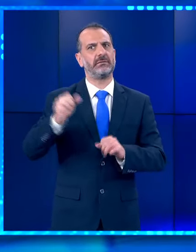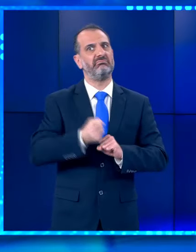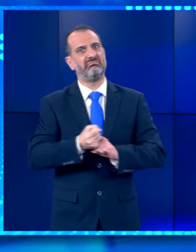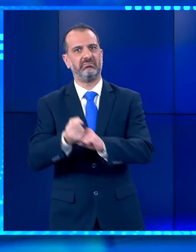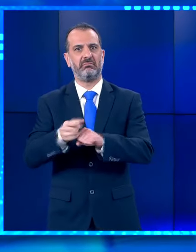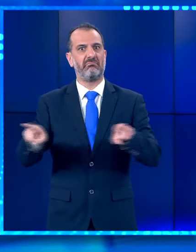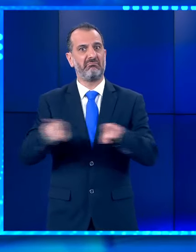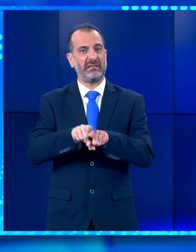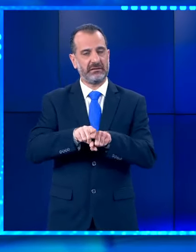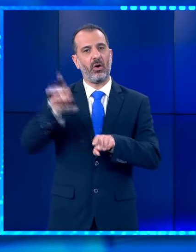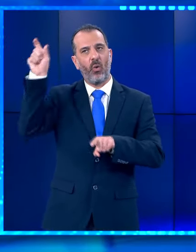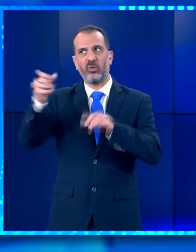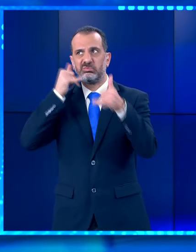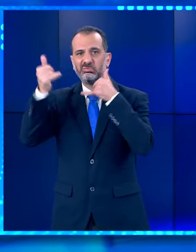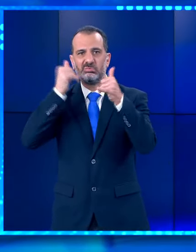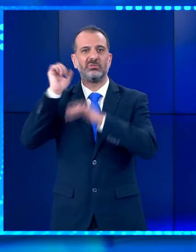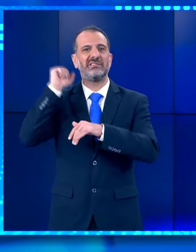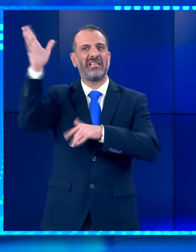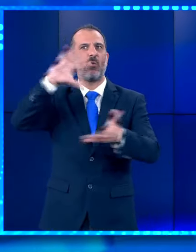Υπότιτλοι AUTHORWAVE